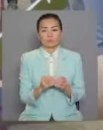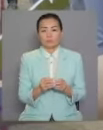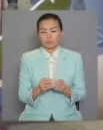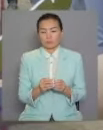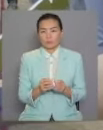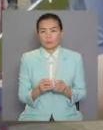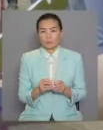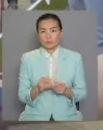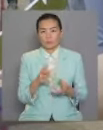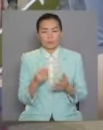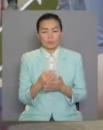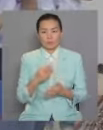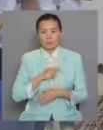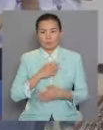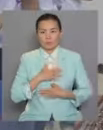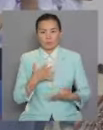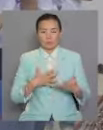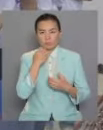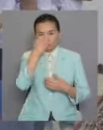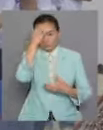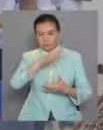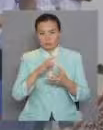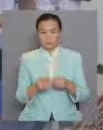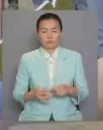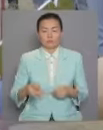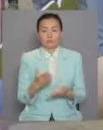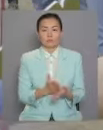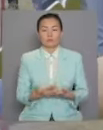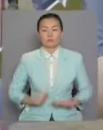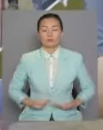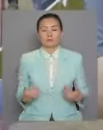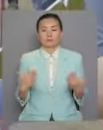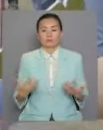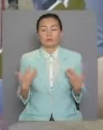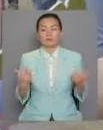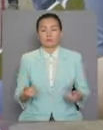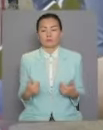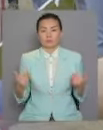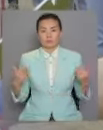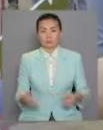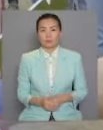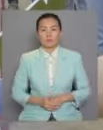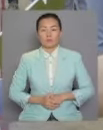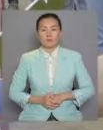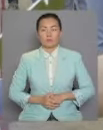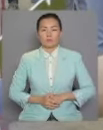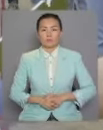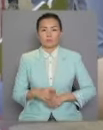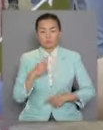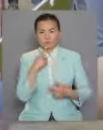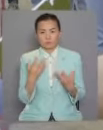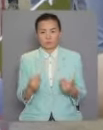бағалап отырған сендерге мыңда бір рахмет. Өмірлеріңіз ұзақ болсын, дендеріңіз сау болсын, Алла сендерге қуат